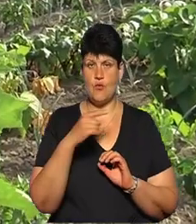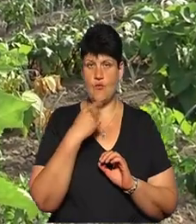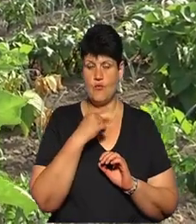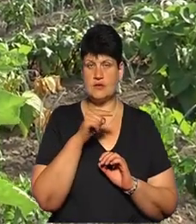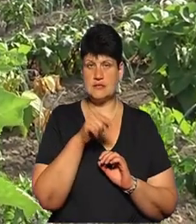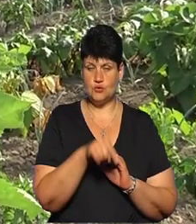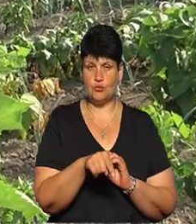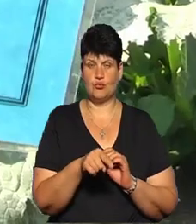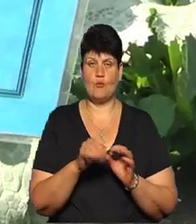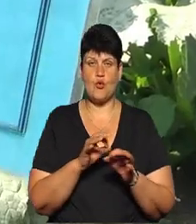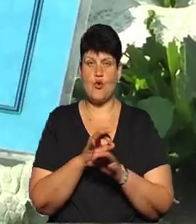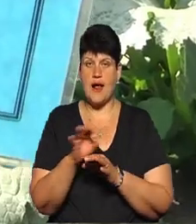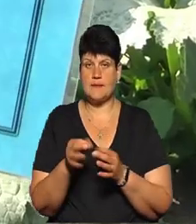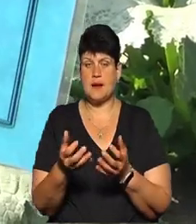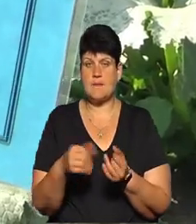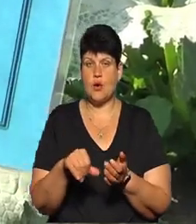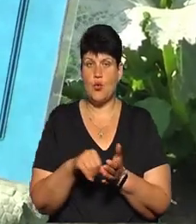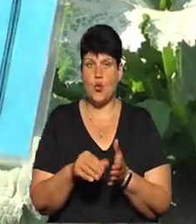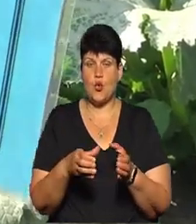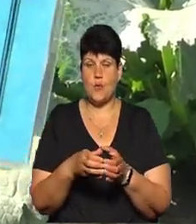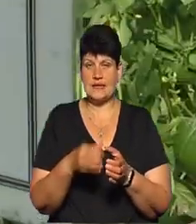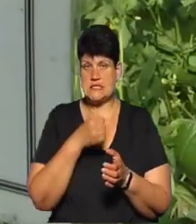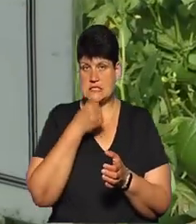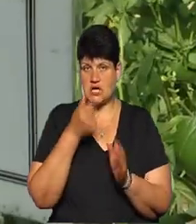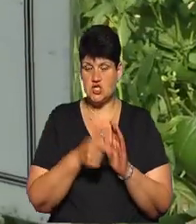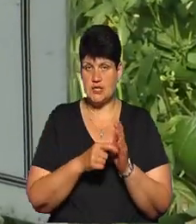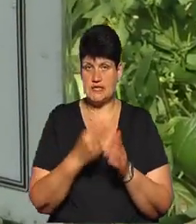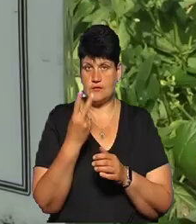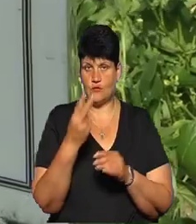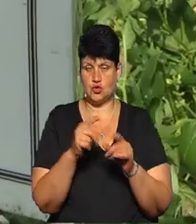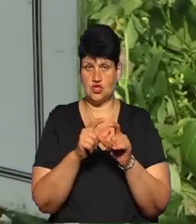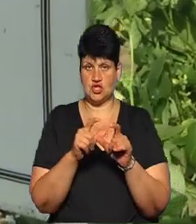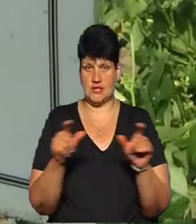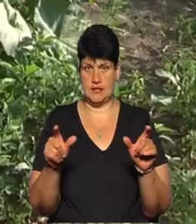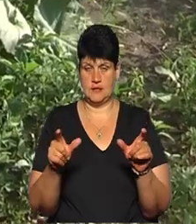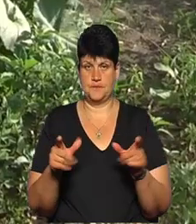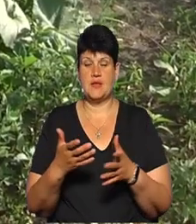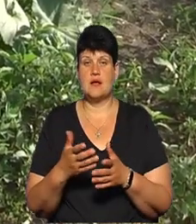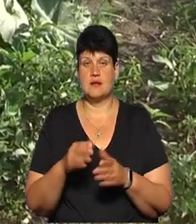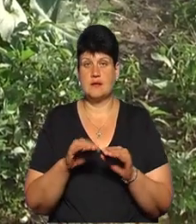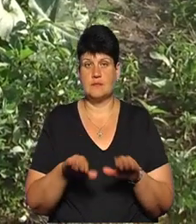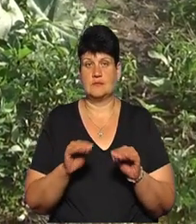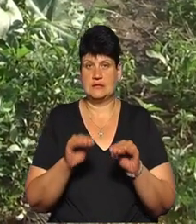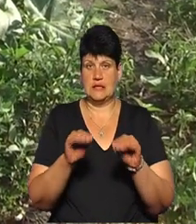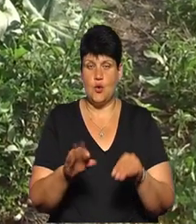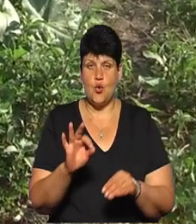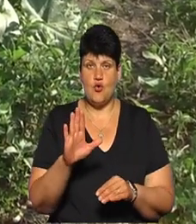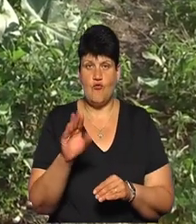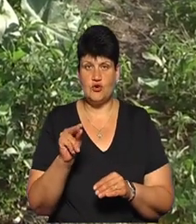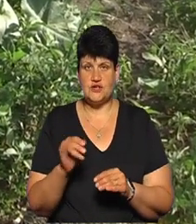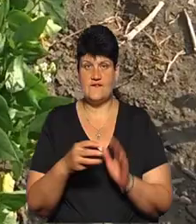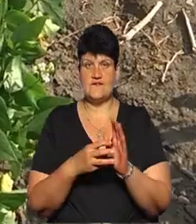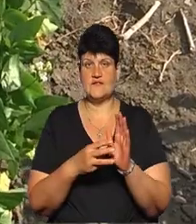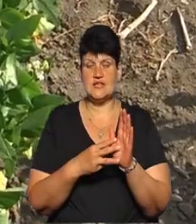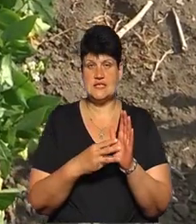словами, в цьому проєкті беруть участь команди старших класів 2 шкіл громади. Учні висадили овочі на площі 8 сотих,